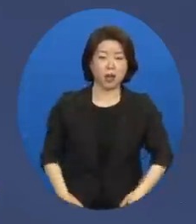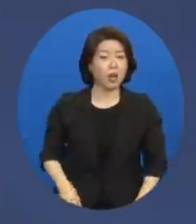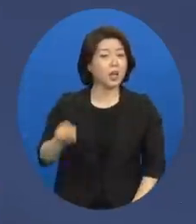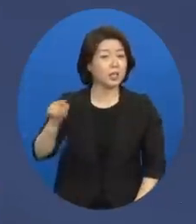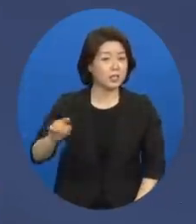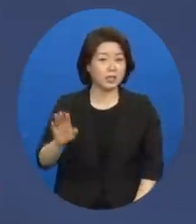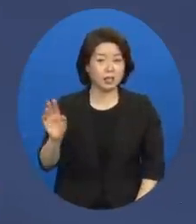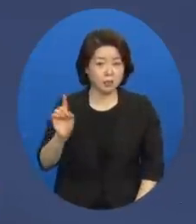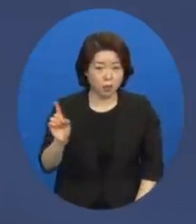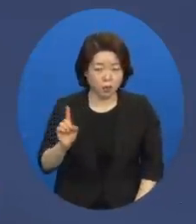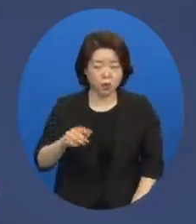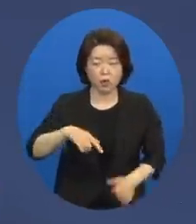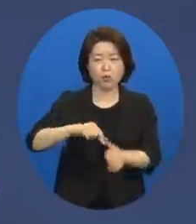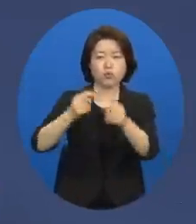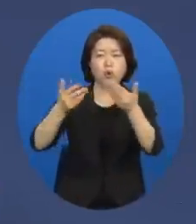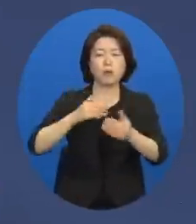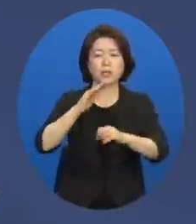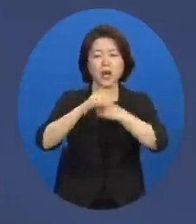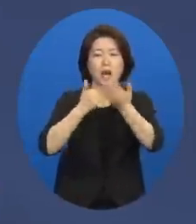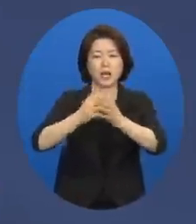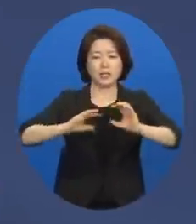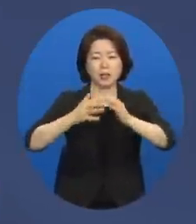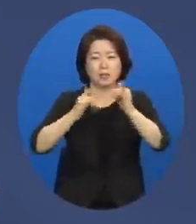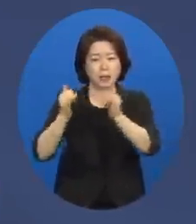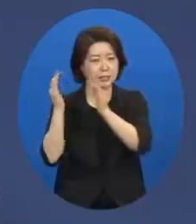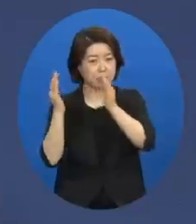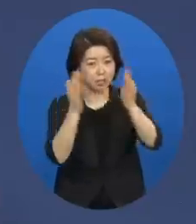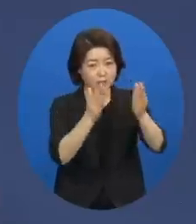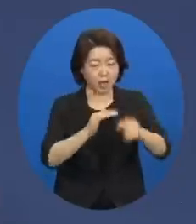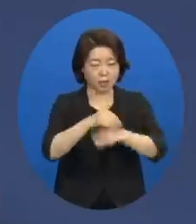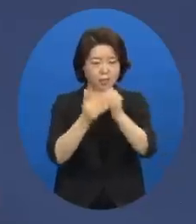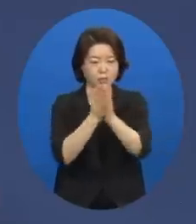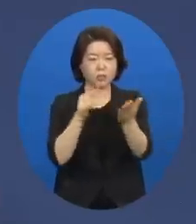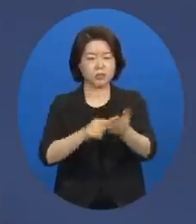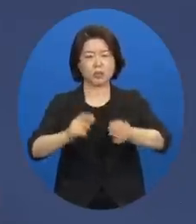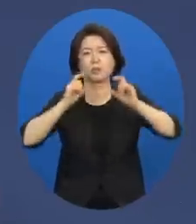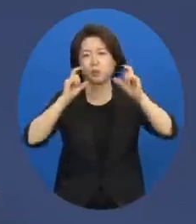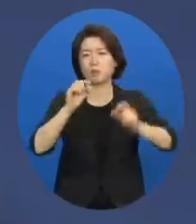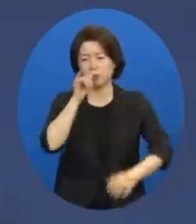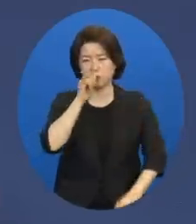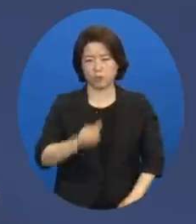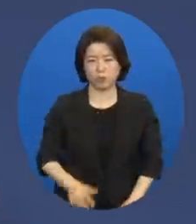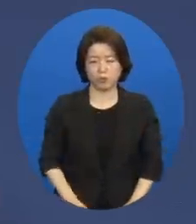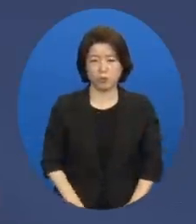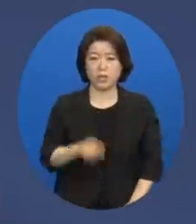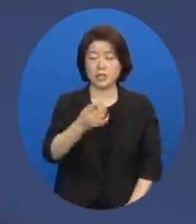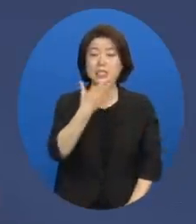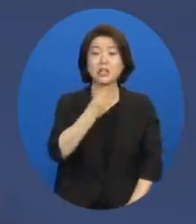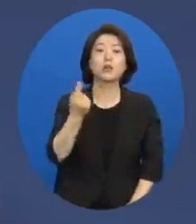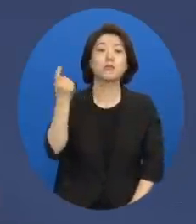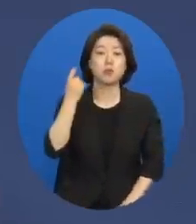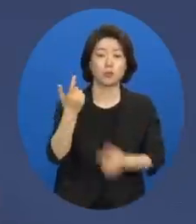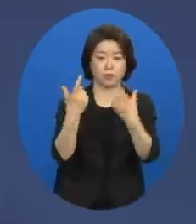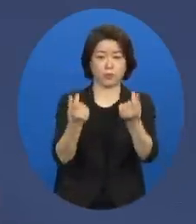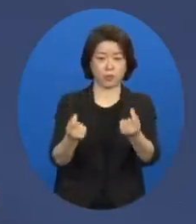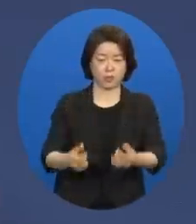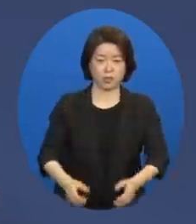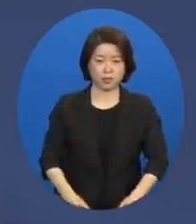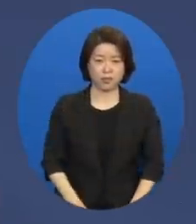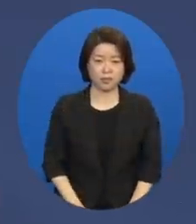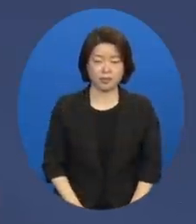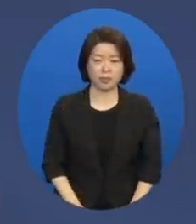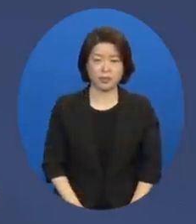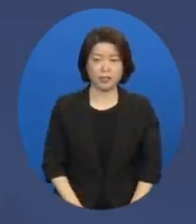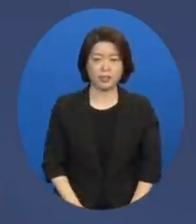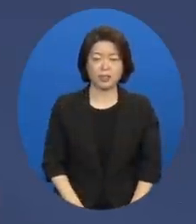바로 구원받은 하나님의 백성들을 향한 성경의 선포인 것입니다. 이런 복음이에요. 이런 복음. 자,